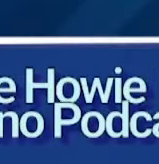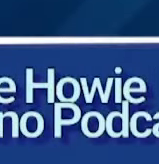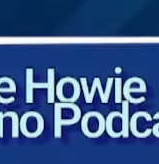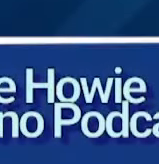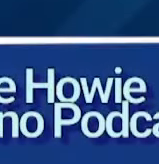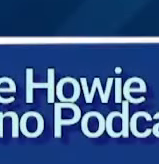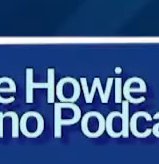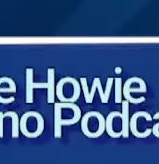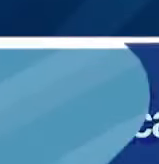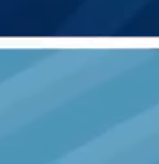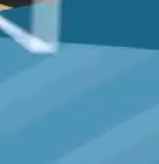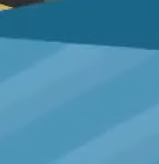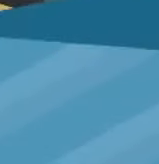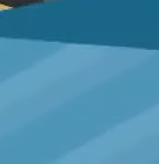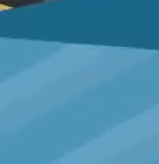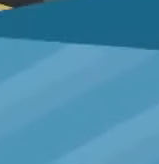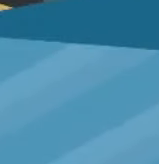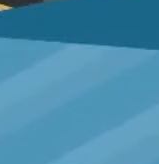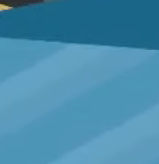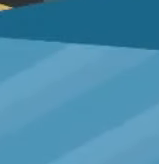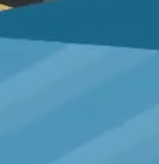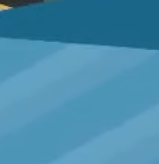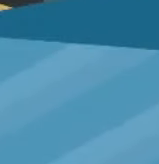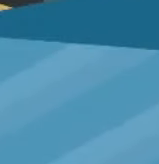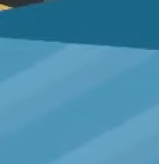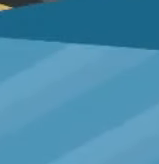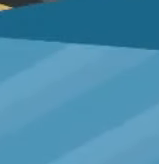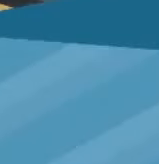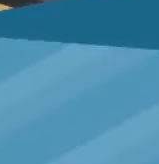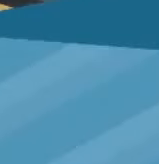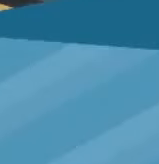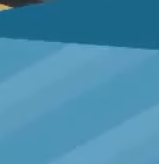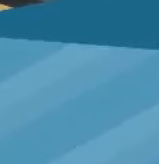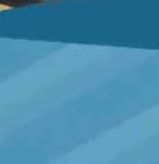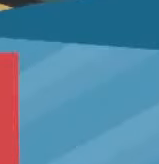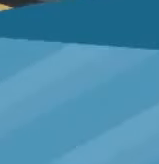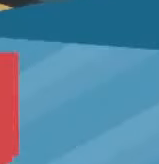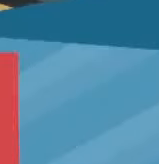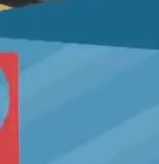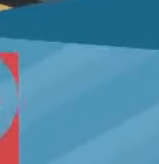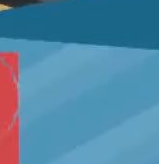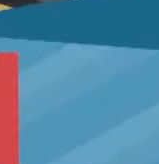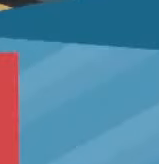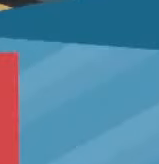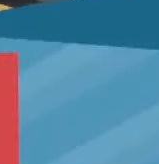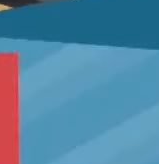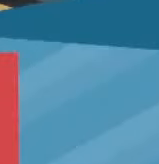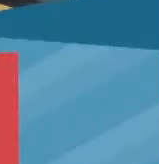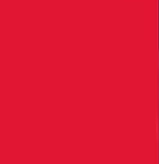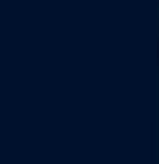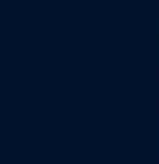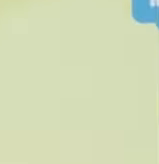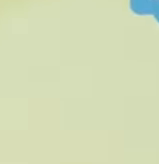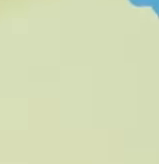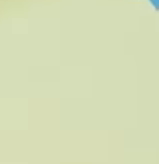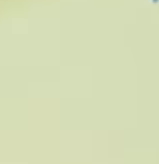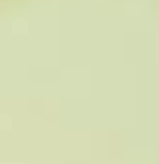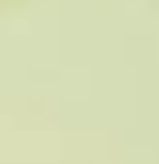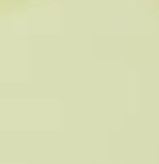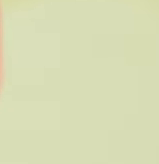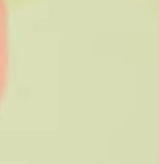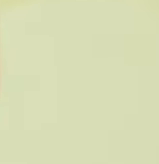journalism is a kind of activism. At rundown of the biggest news of the day here and abroad.